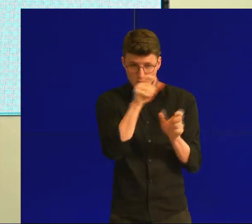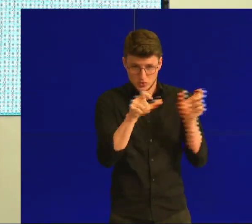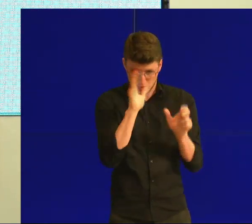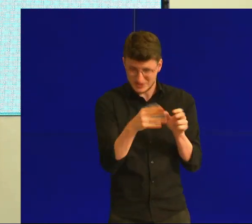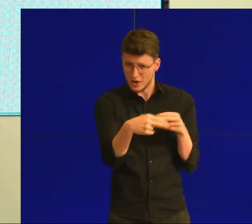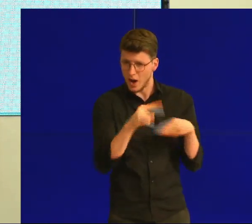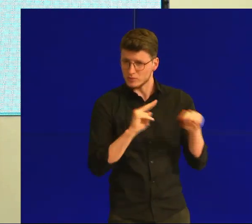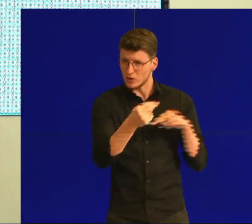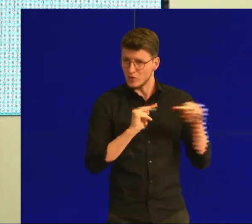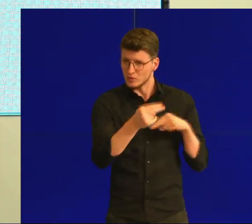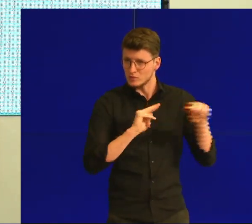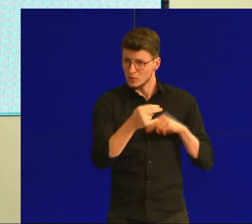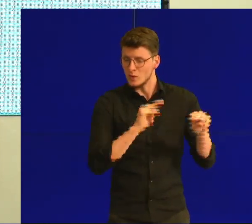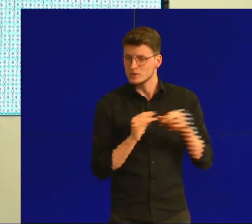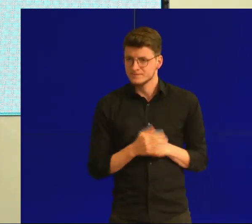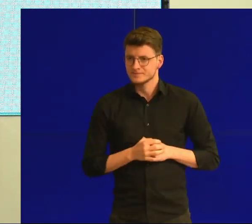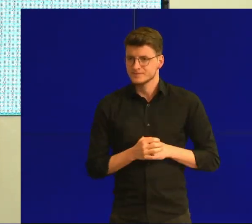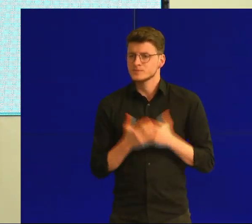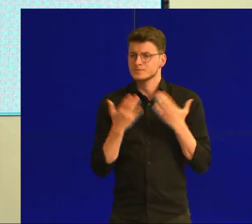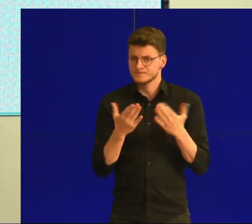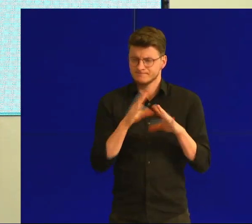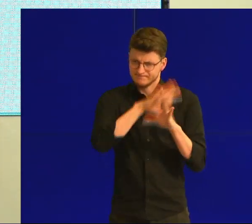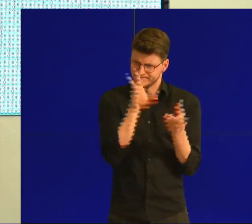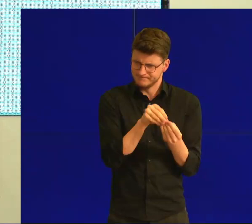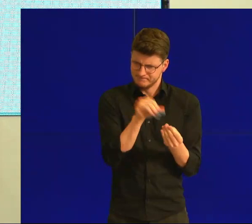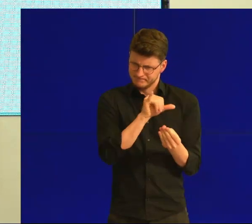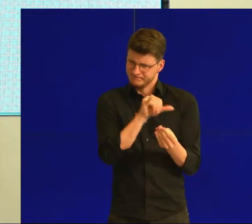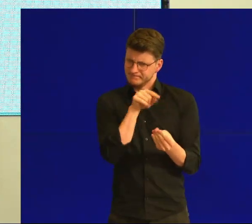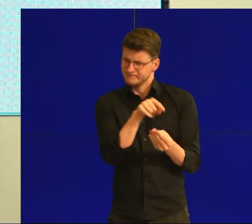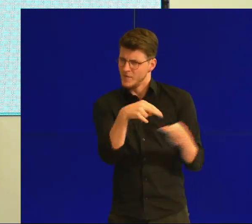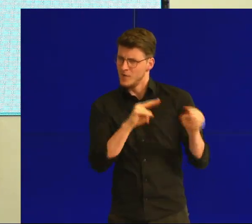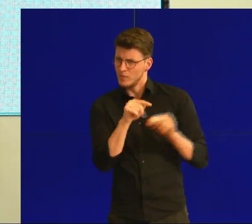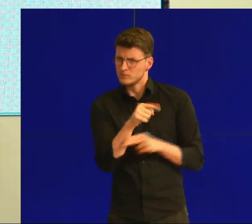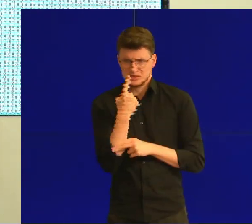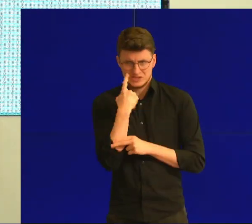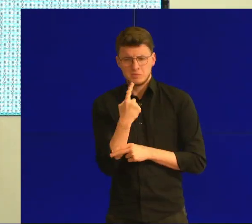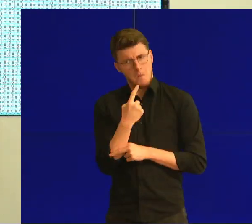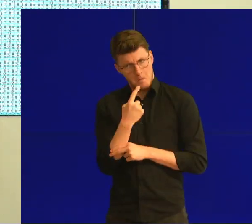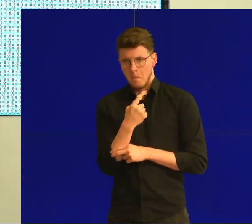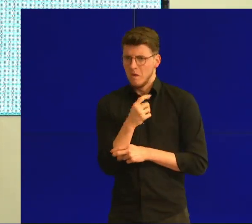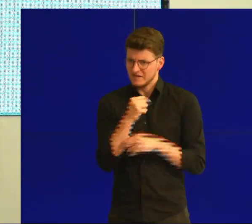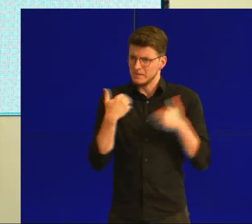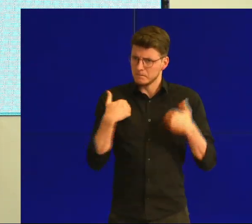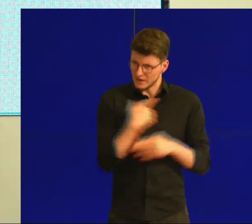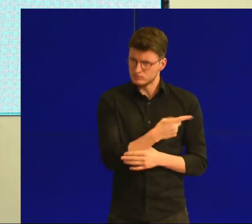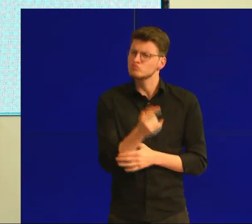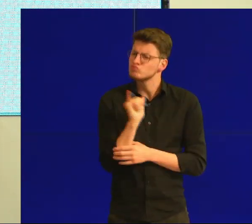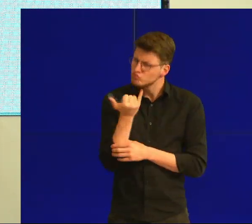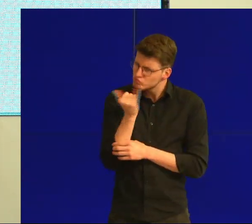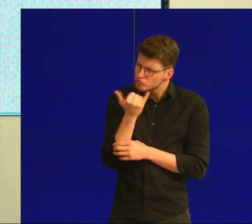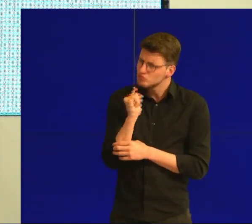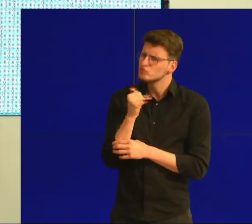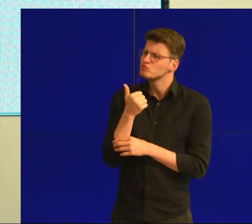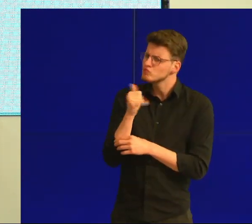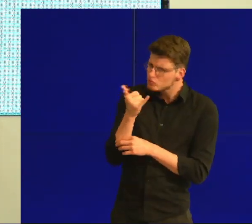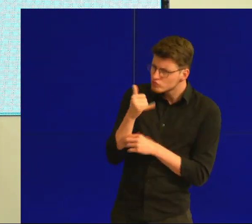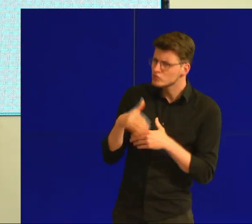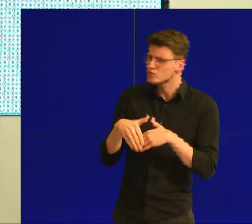comme ça m'agace blake tara de mr bean d'autres groupes informels il veut remettre